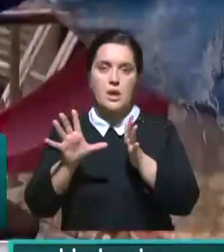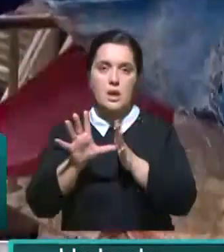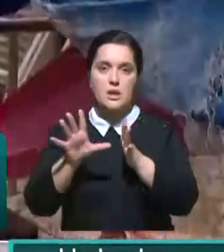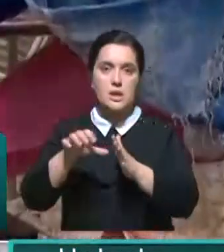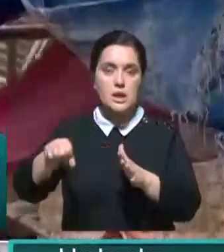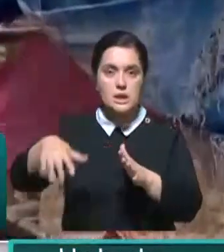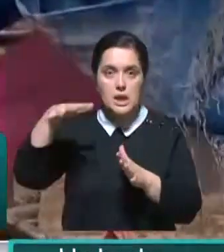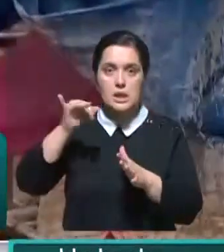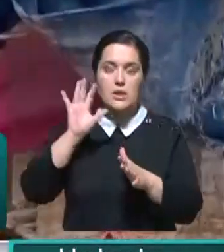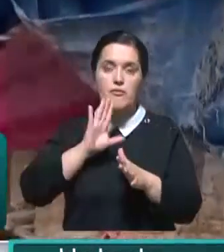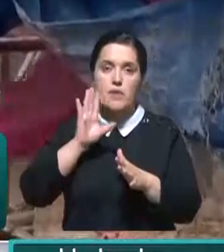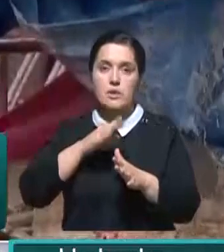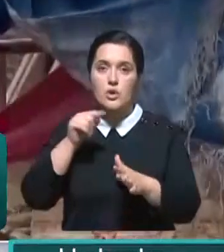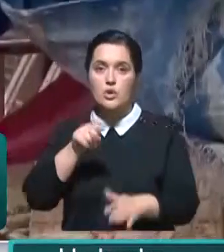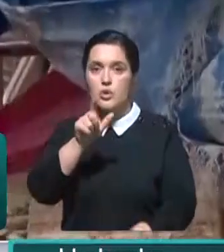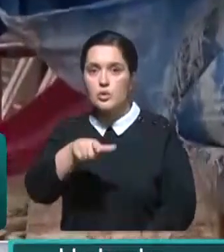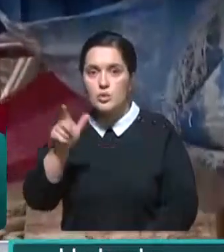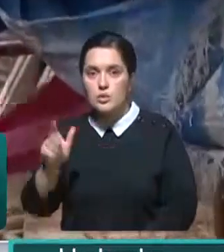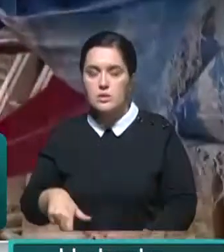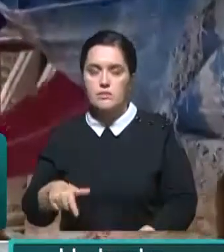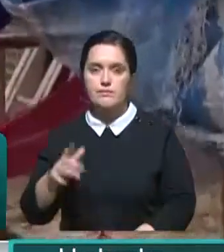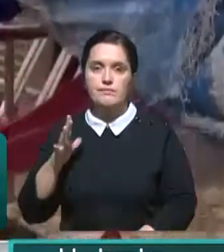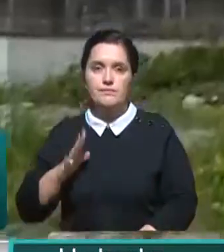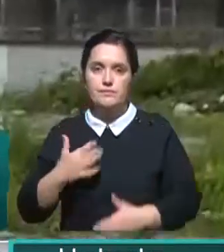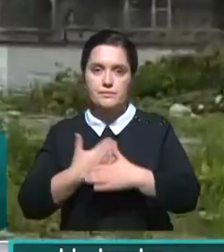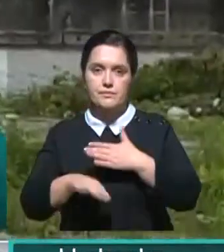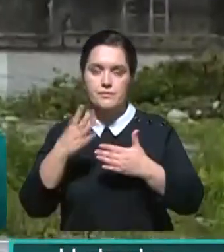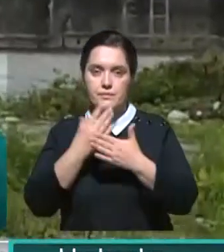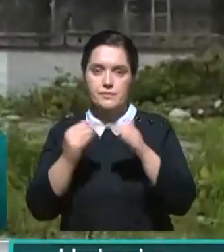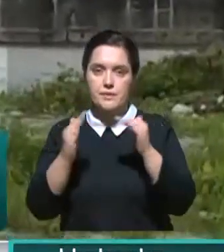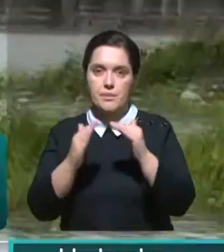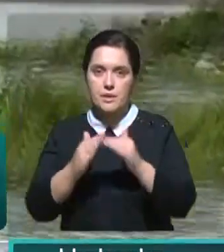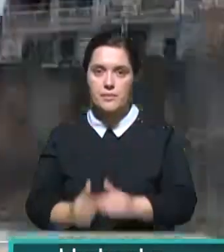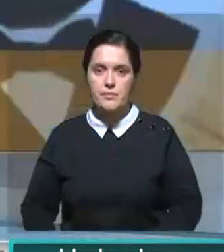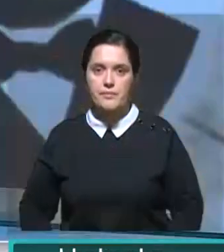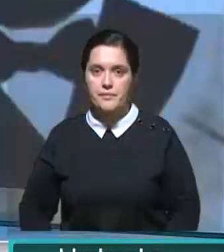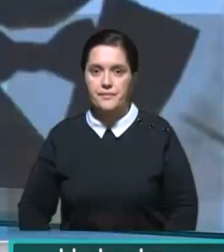электроэнергии и работе водопровода. Тысячи людей вынужденно покинули свои дома.